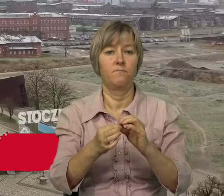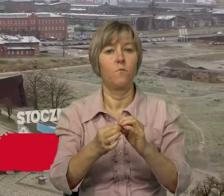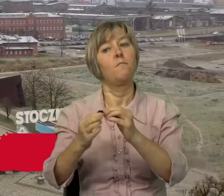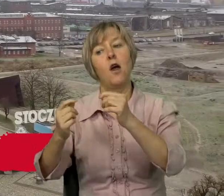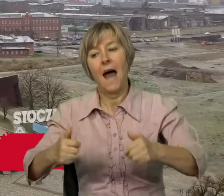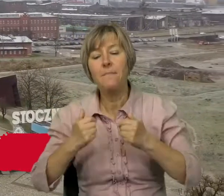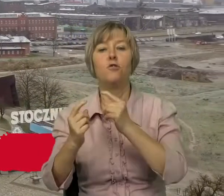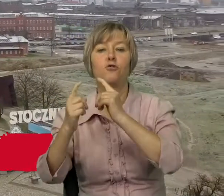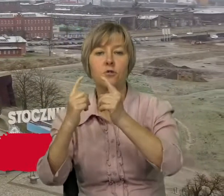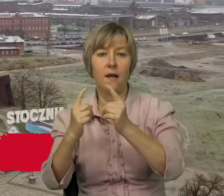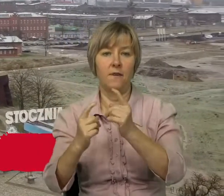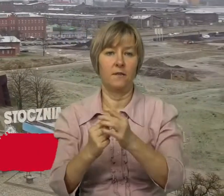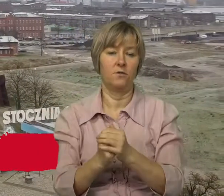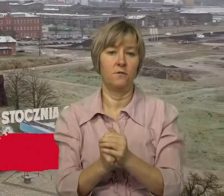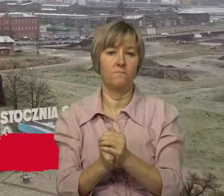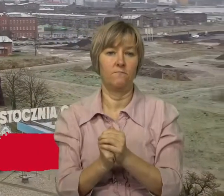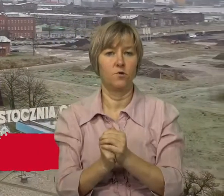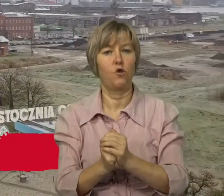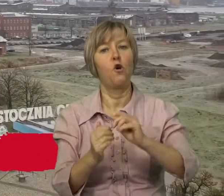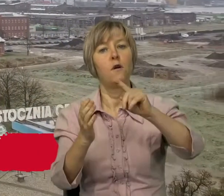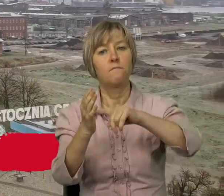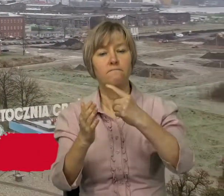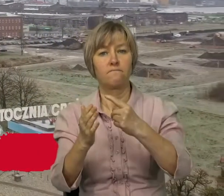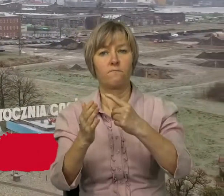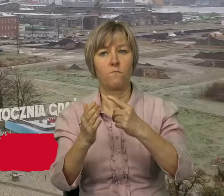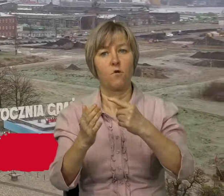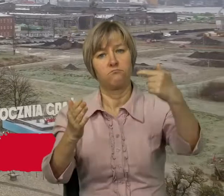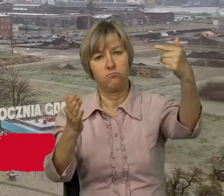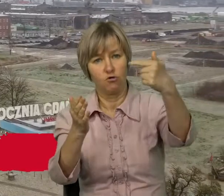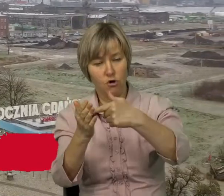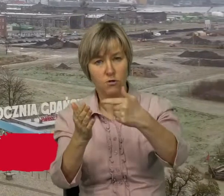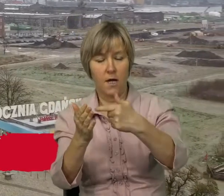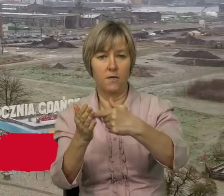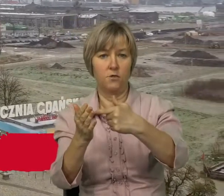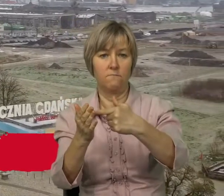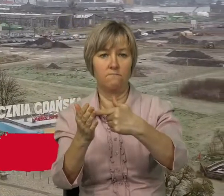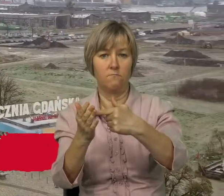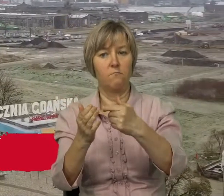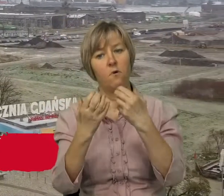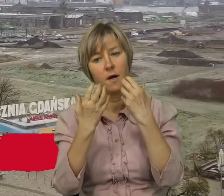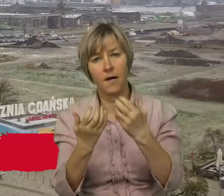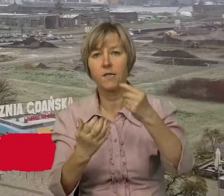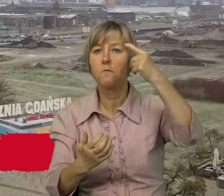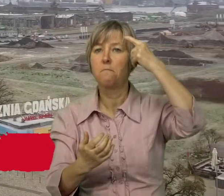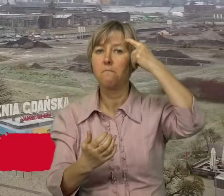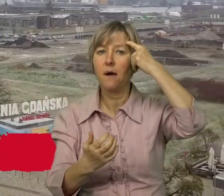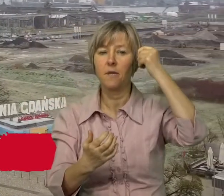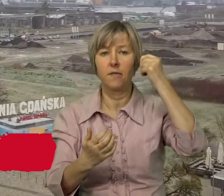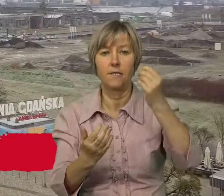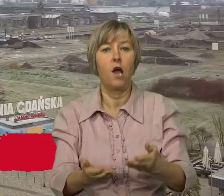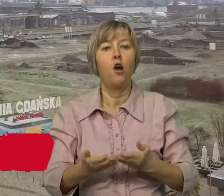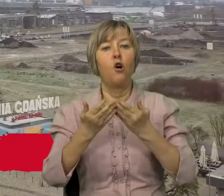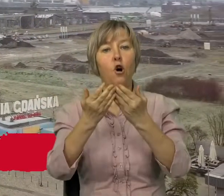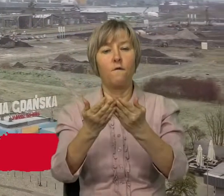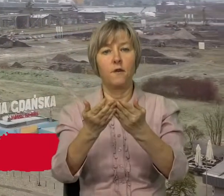To jednym z pierwszych żądań była chęć upamiętnienia właśnie ofiar